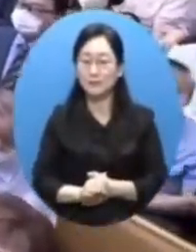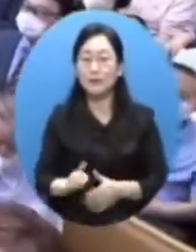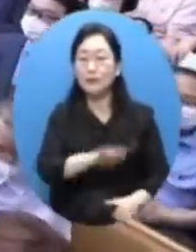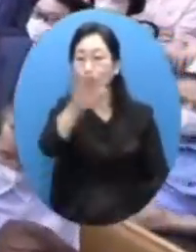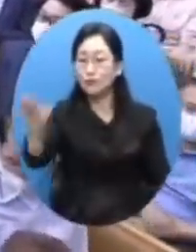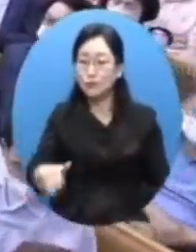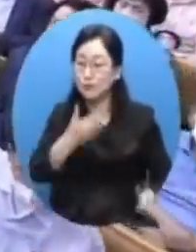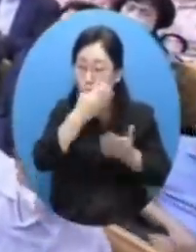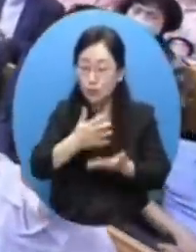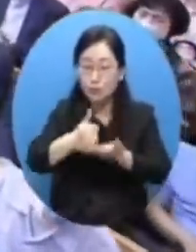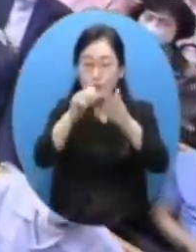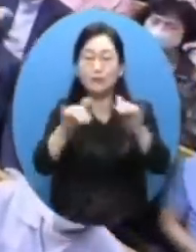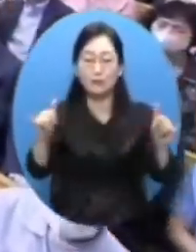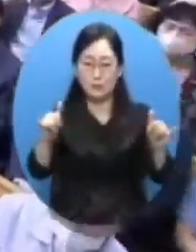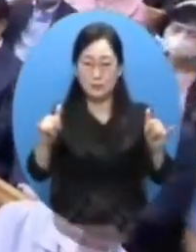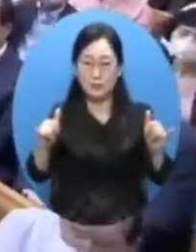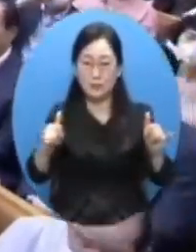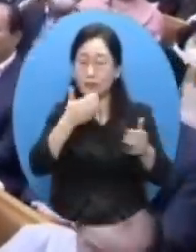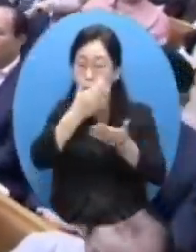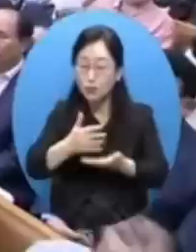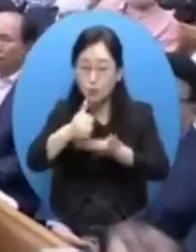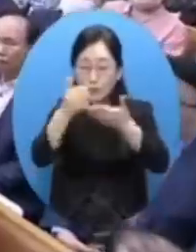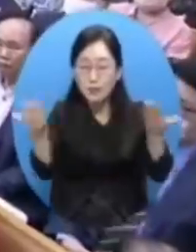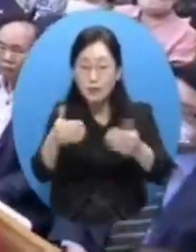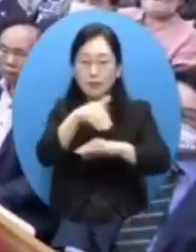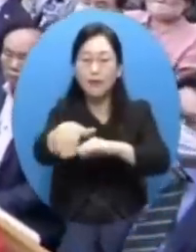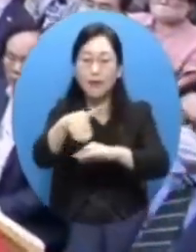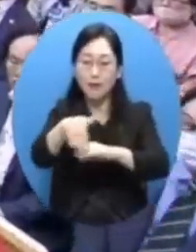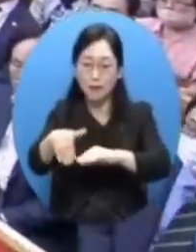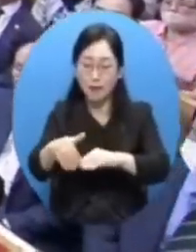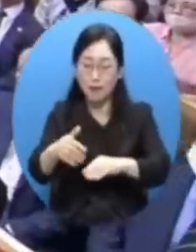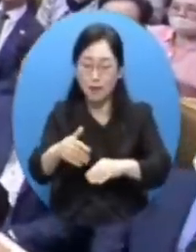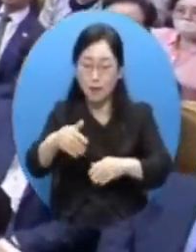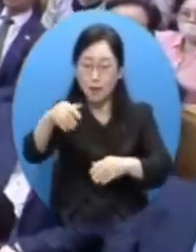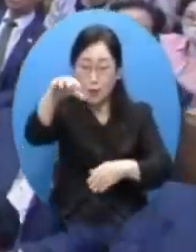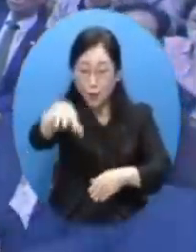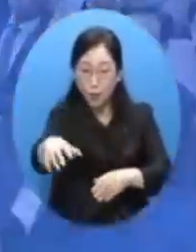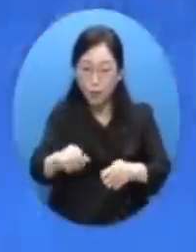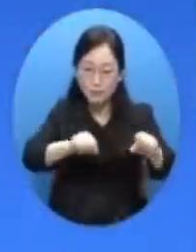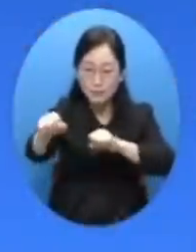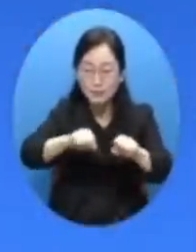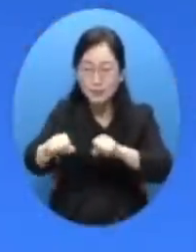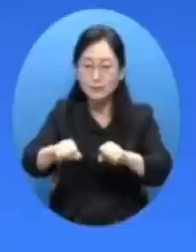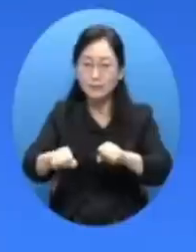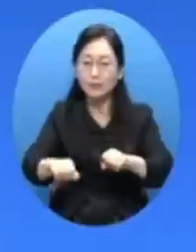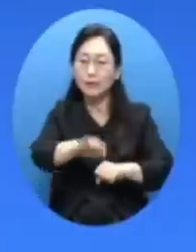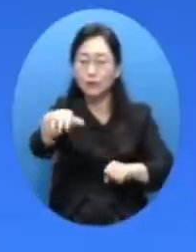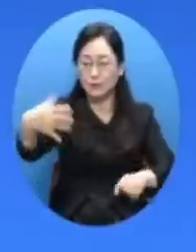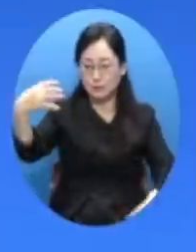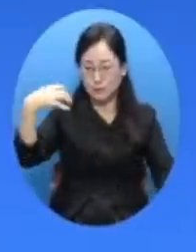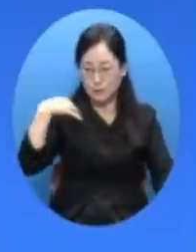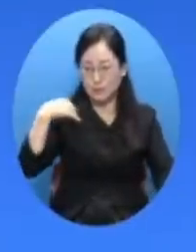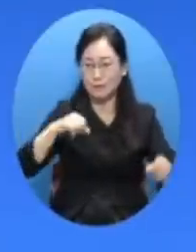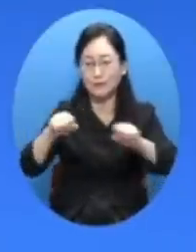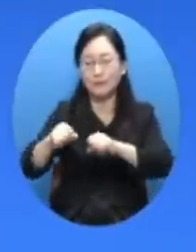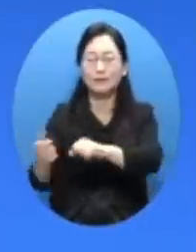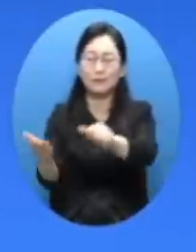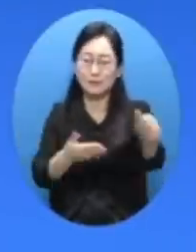우리는 존귀한 자입니다. 존귀한 일을 계획하고 존귀한 자리에 서서 우리에게 맡기신 존귀한 사명을 감당해야 되는